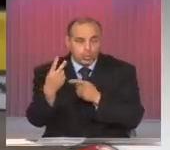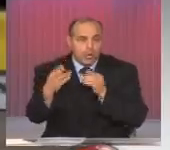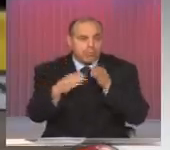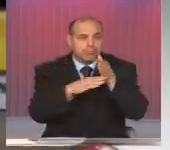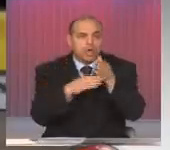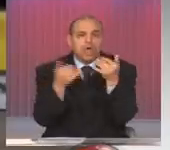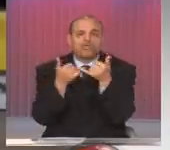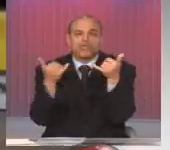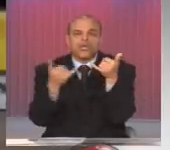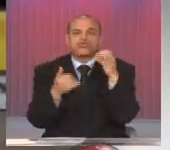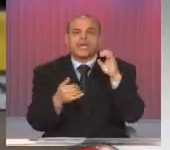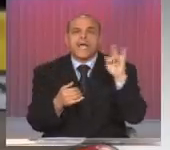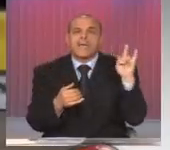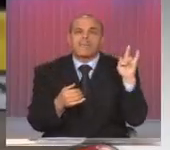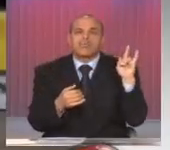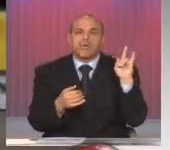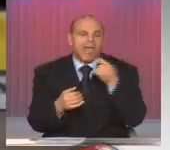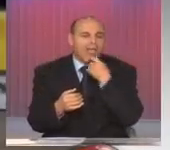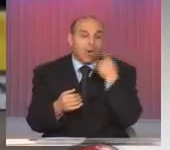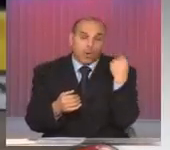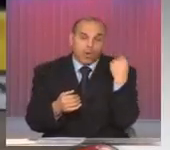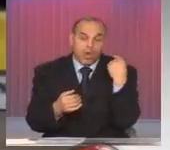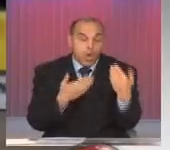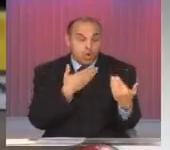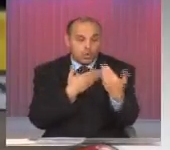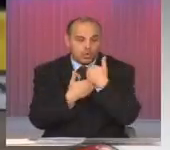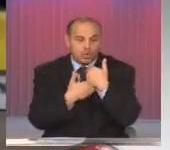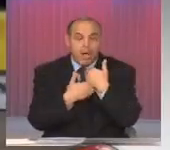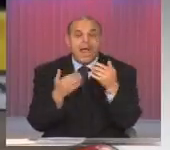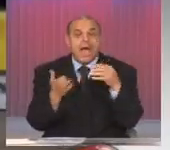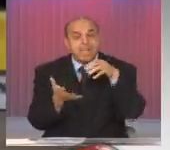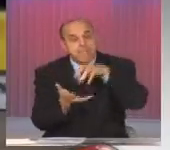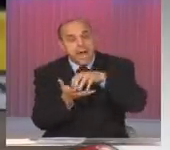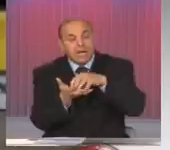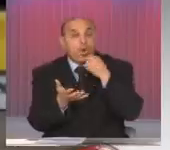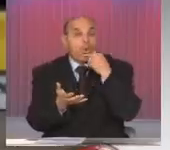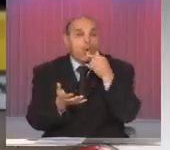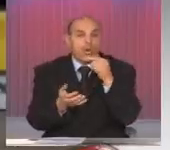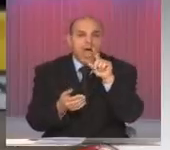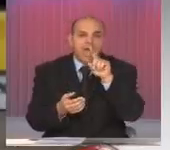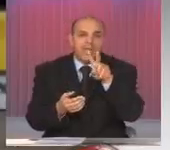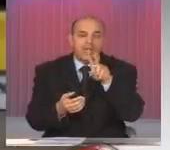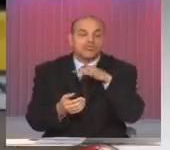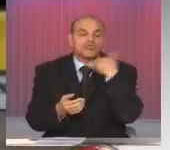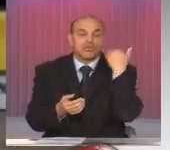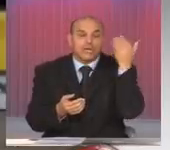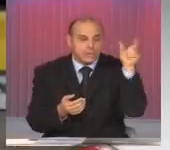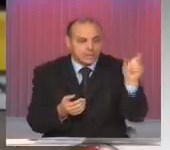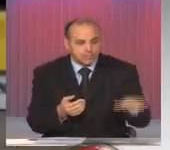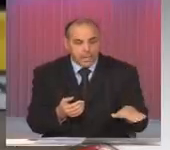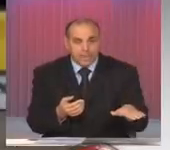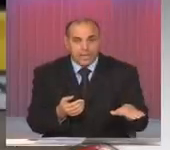صحيفة تشارلي إبدو الساخرة. في الهجوم على الصحيفة والذي أوقع 12 قتيلا